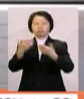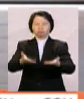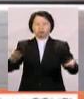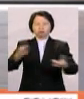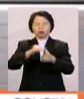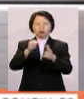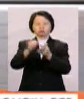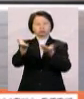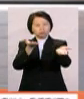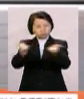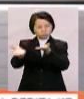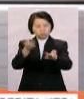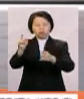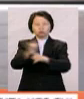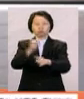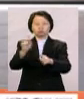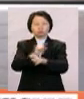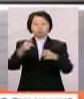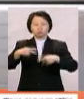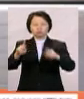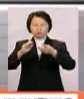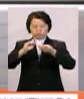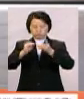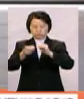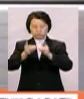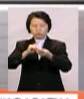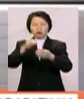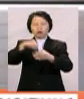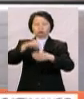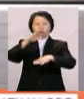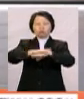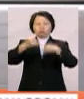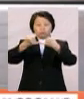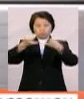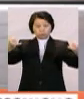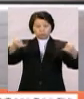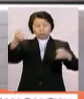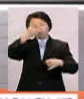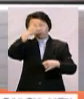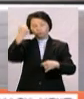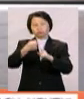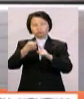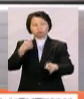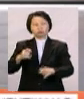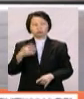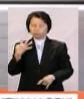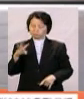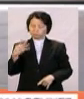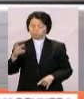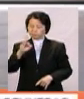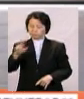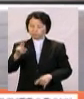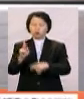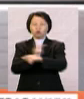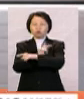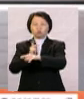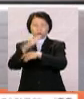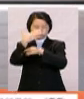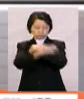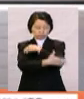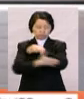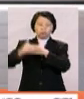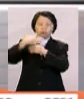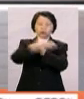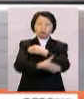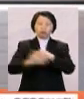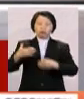atau perkhidmatan menggunakan platform digital atau dalam talian. Ini kerana daripada 14,000 koperasi seluruh negara,